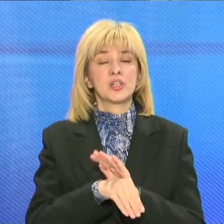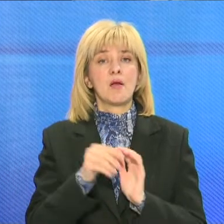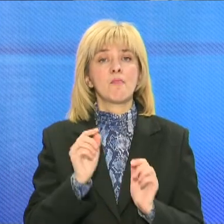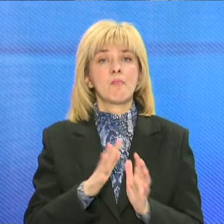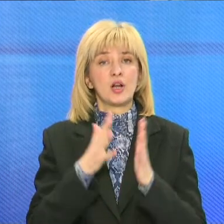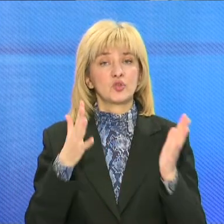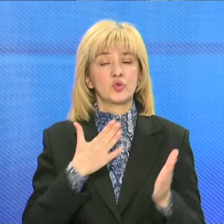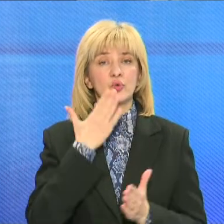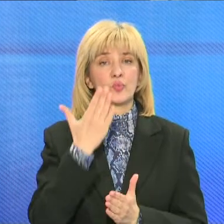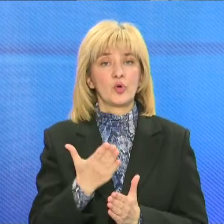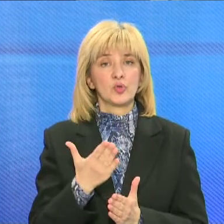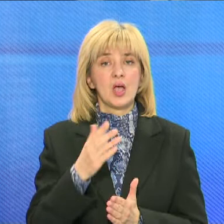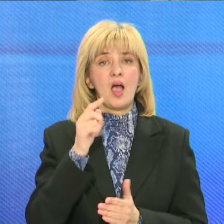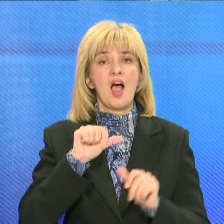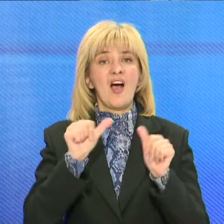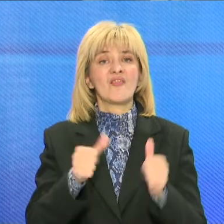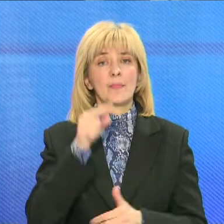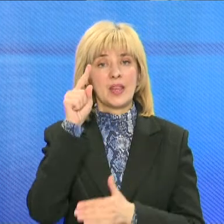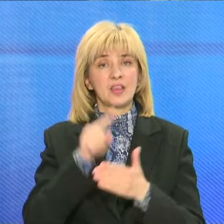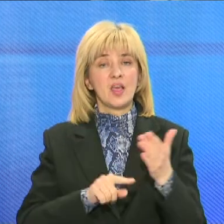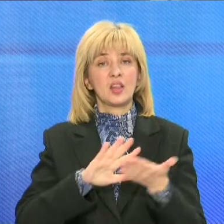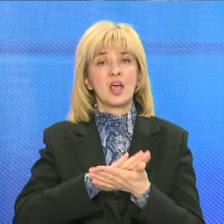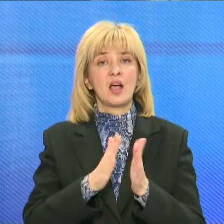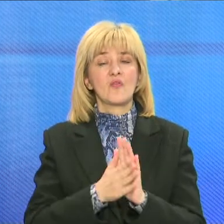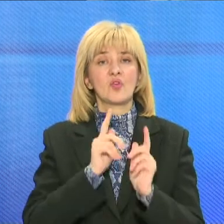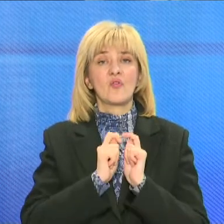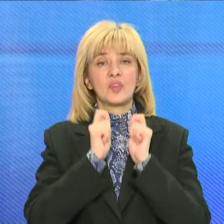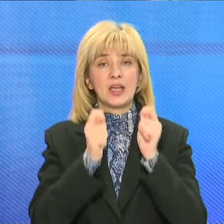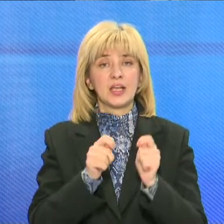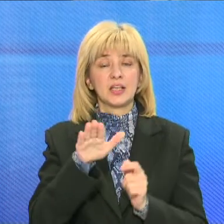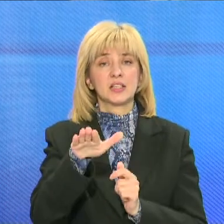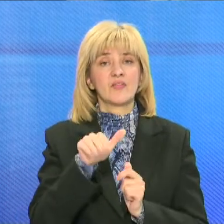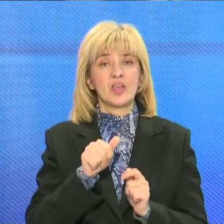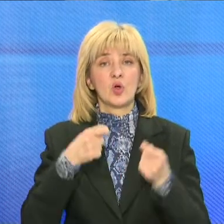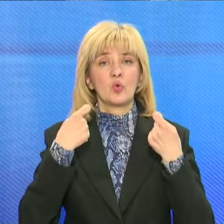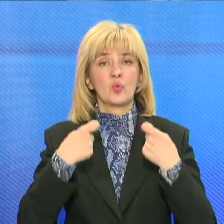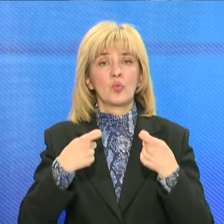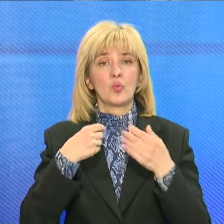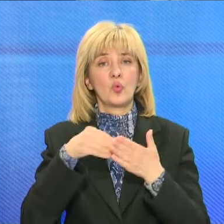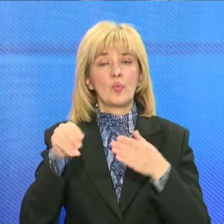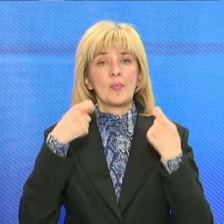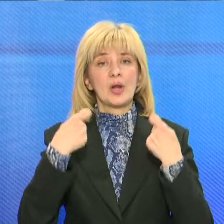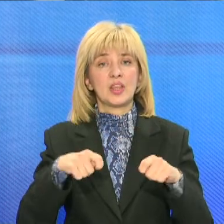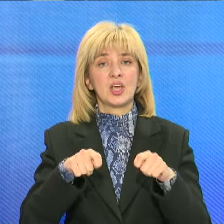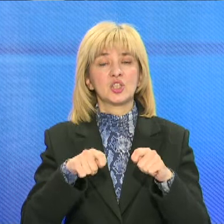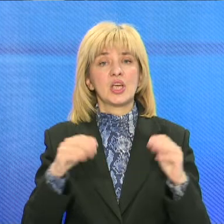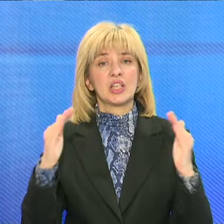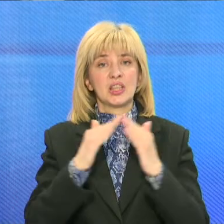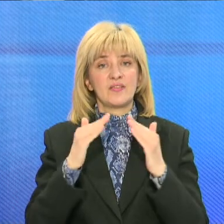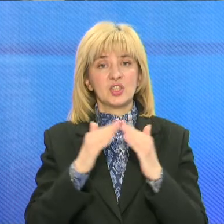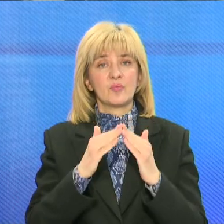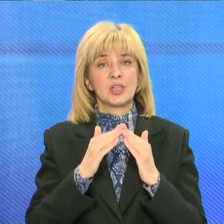спросом оформление доверенностей, договоров дарения, займа, купли-продажи недвижимого и иного имущества. Новым